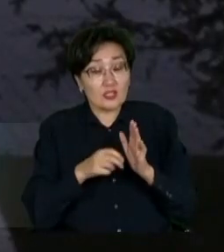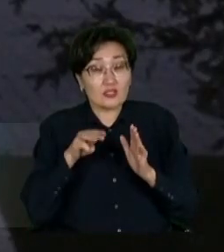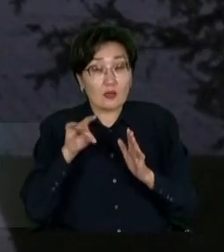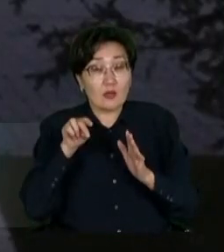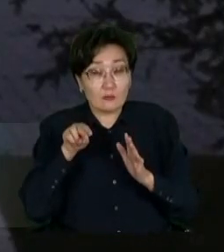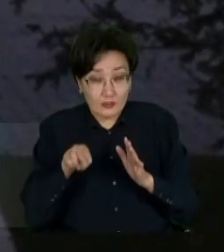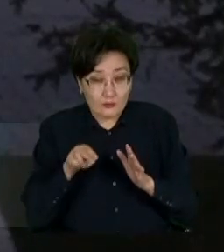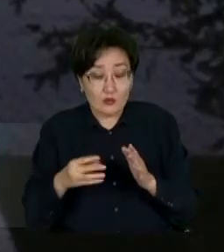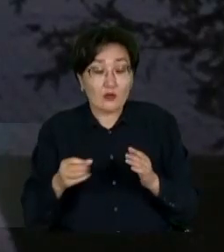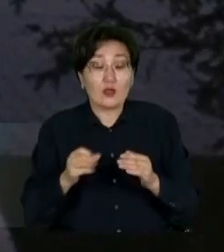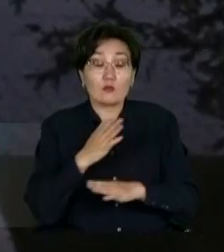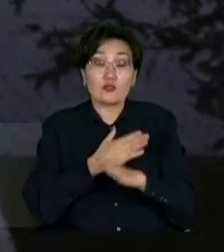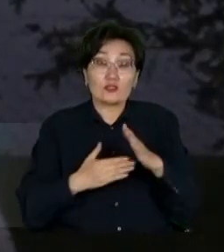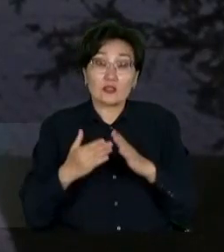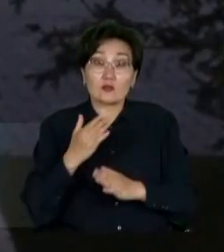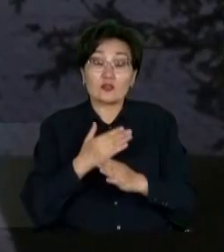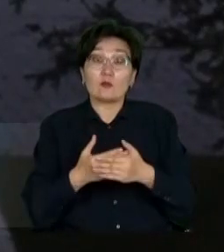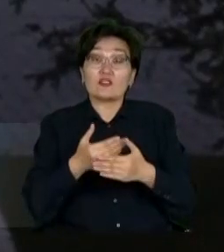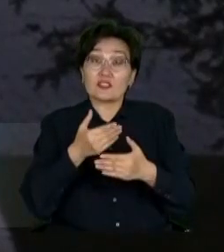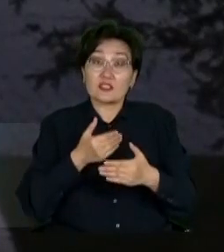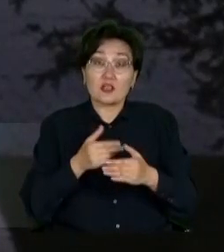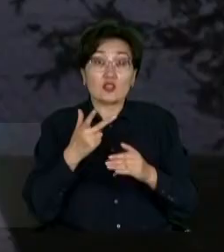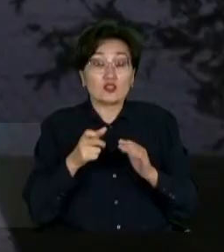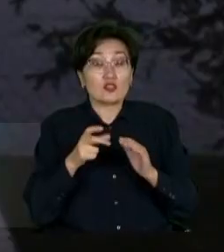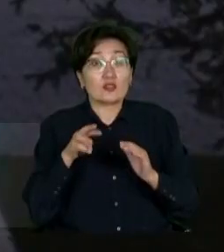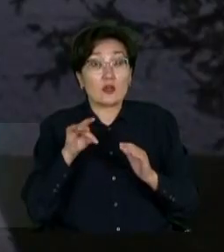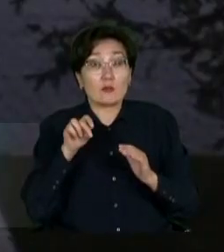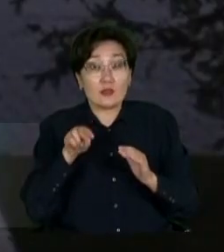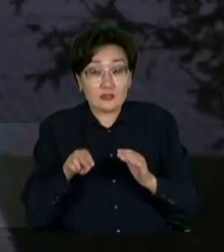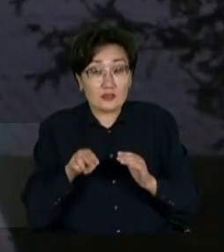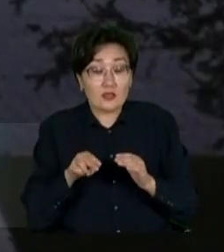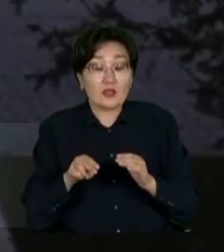көрсеткіш, мүгедекке дейін 300 айлық есептік көрсеткіш мөлшерінде көзделген.